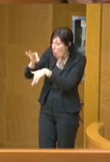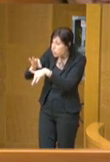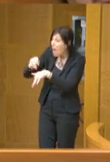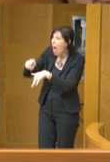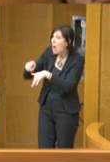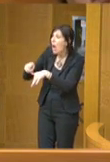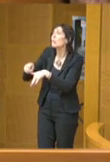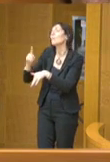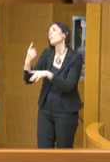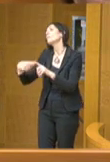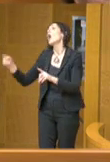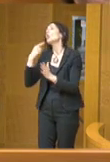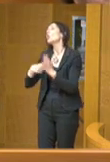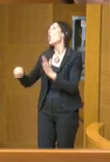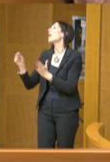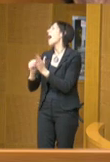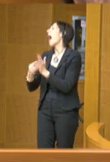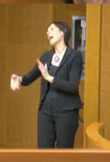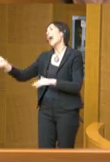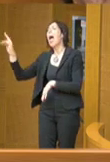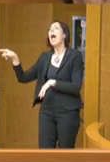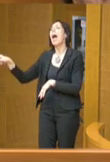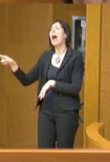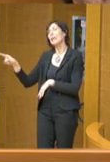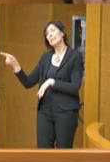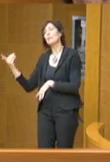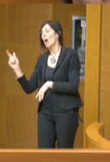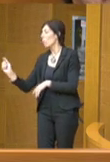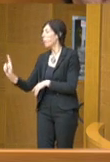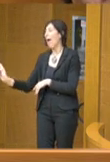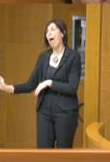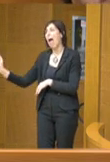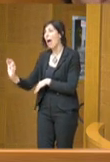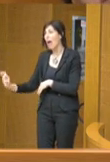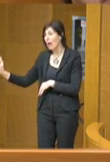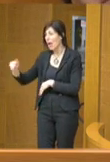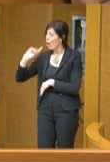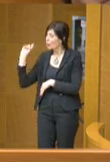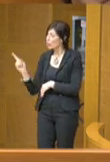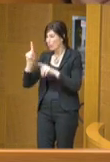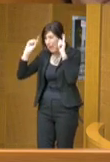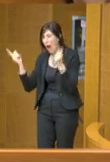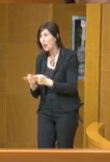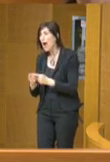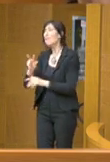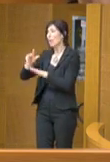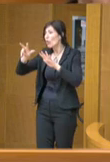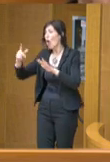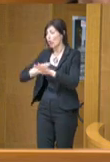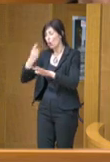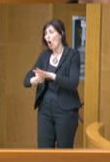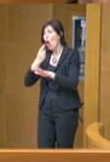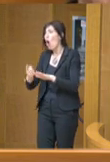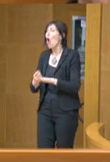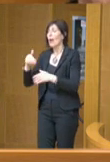pagati, e sono tutti laureati che per 38 ore guadagnano 1200 euro. Allora bisogna che noi